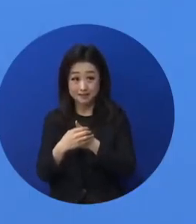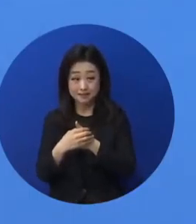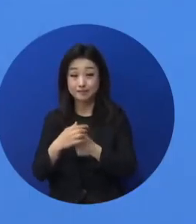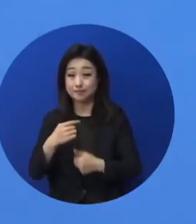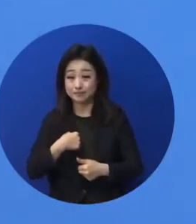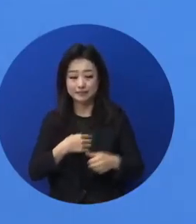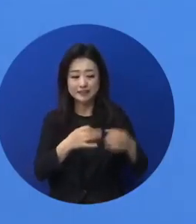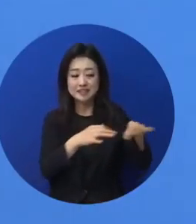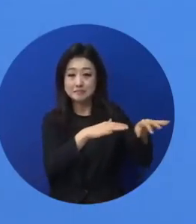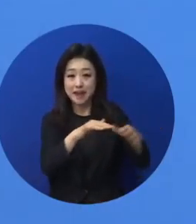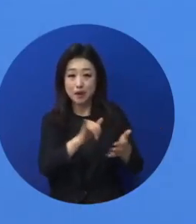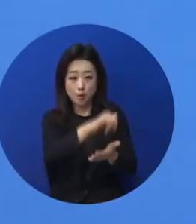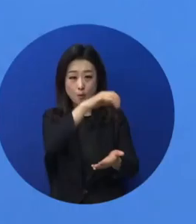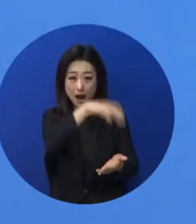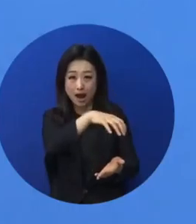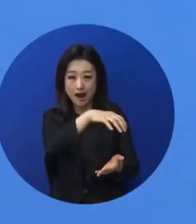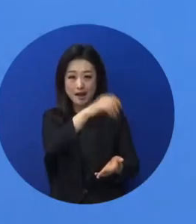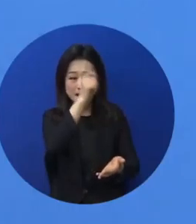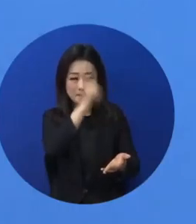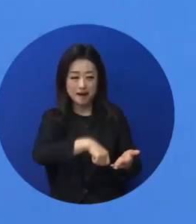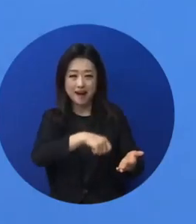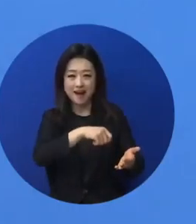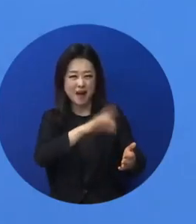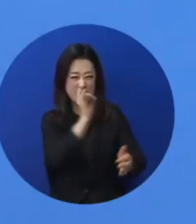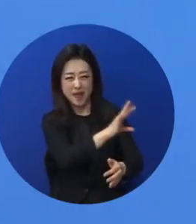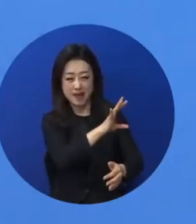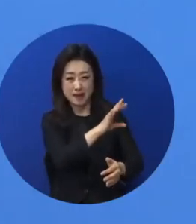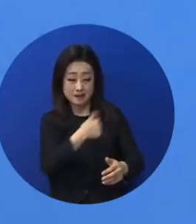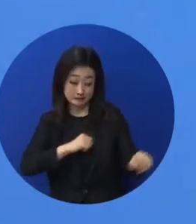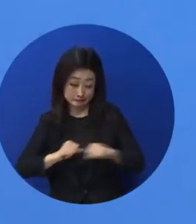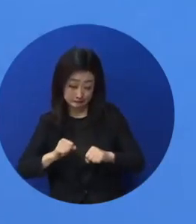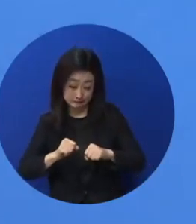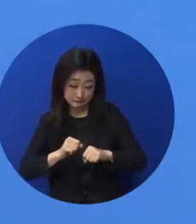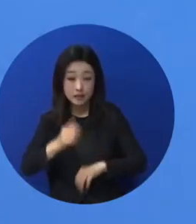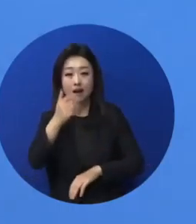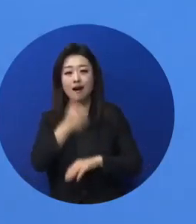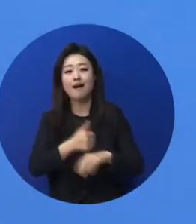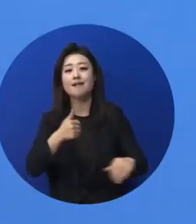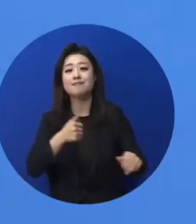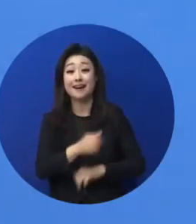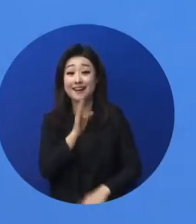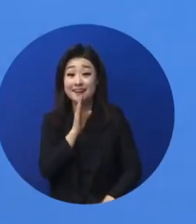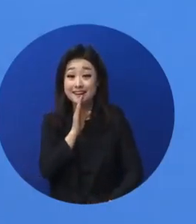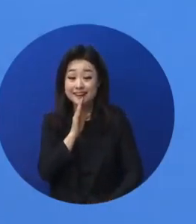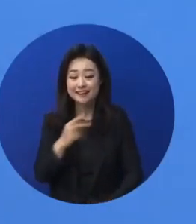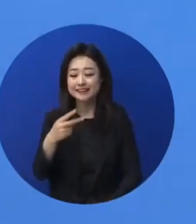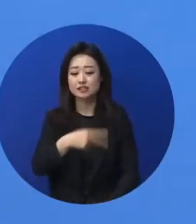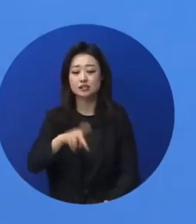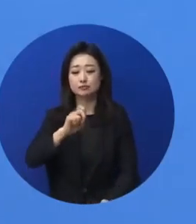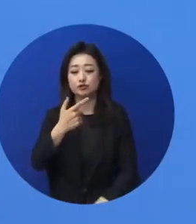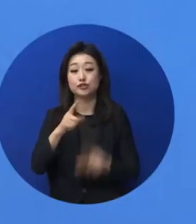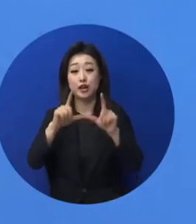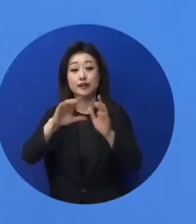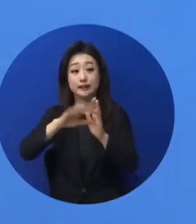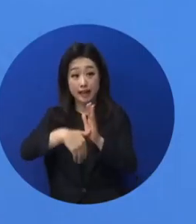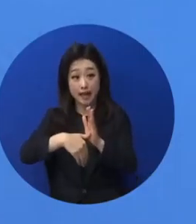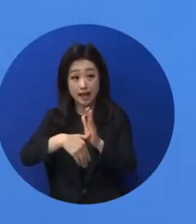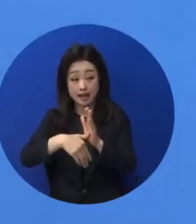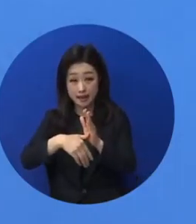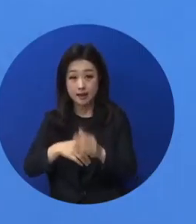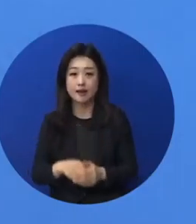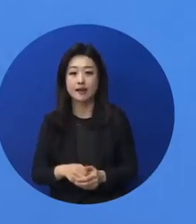이끌어냈죠. 그래서 그 역사와 배경이나 이런 부분에 제가 누구보다도 잘 알고 있습니다. 아시다시피 2016년도 ADPI